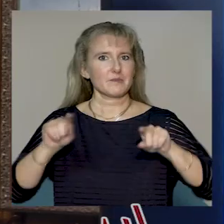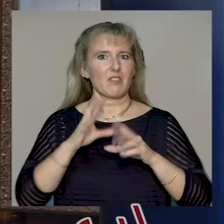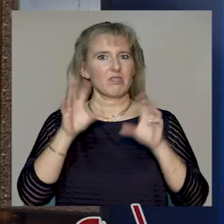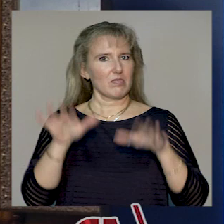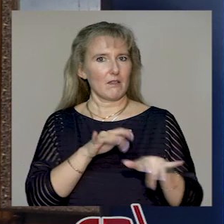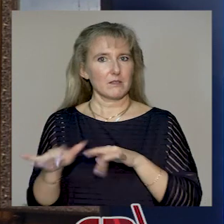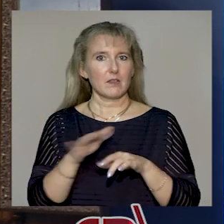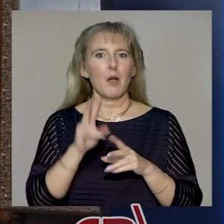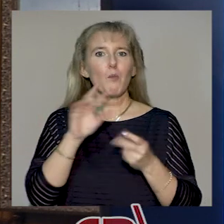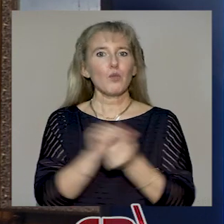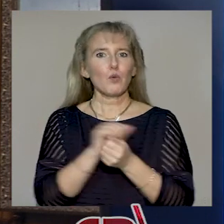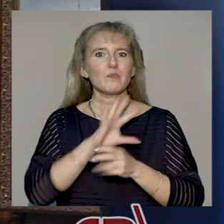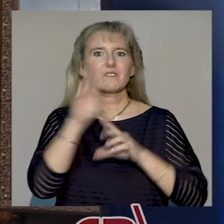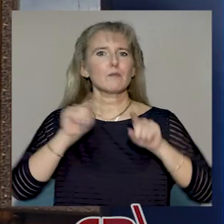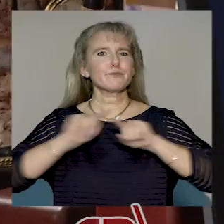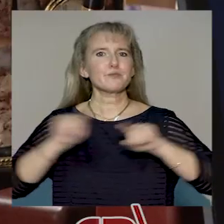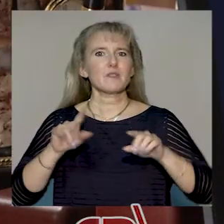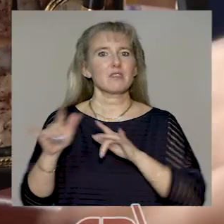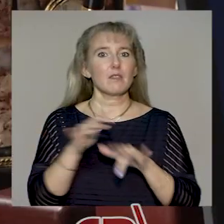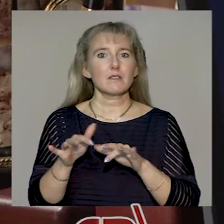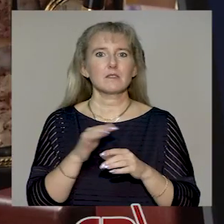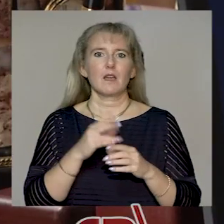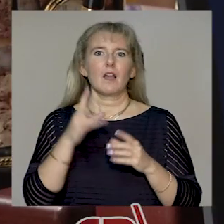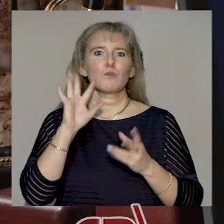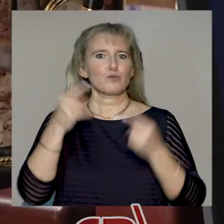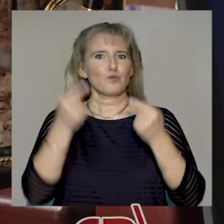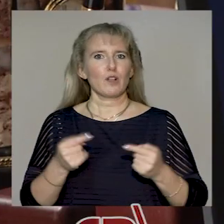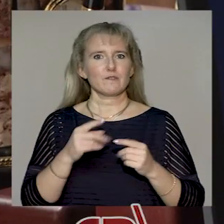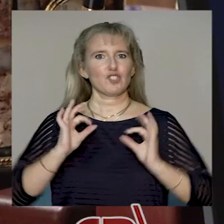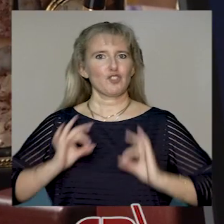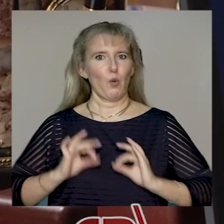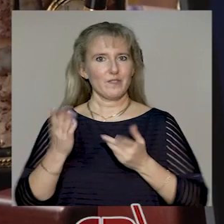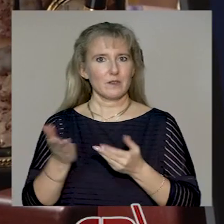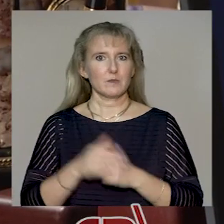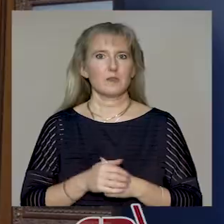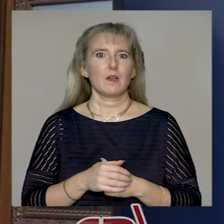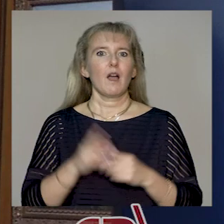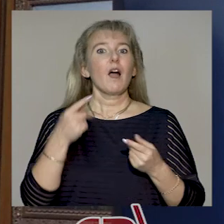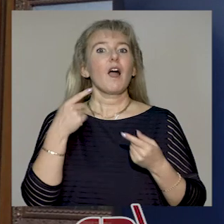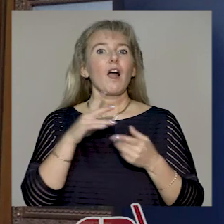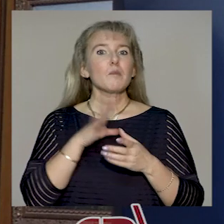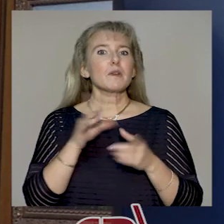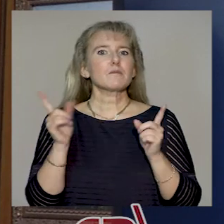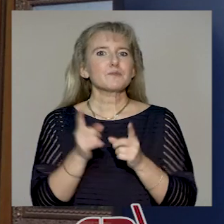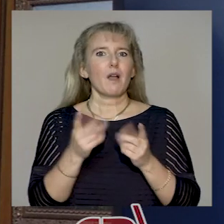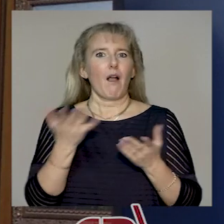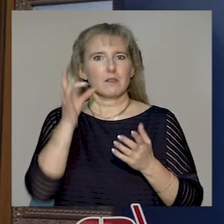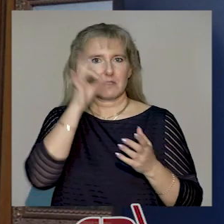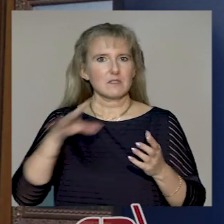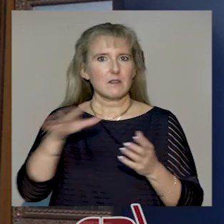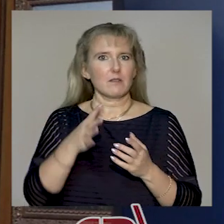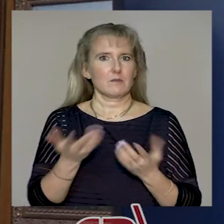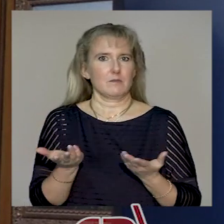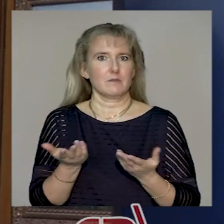просветительской деятельности. По документу вся просветительская деятельность будет согласовываться с чиновниками. Ограничительные меры, причем какие-то